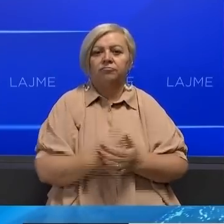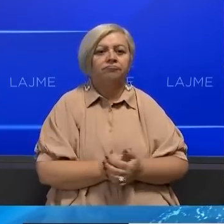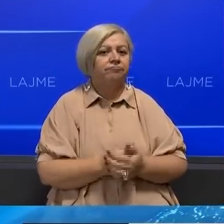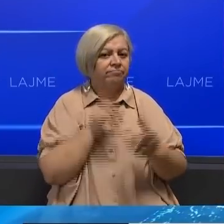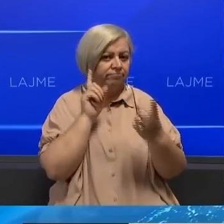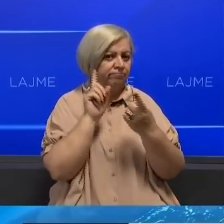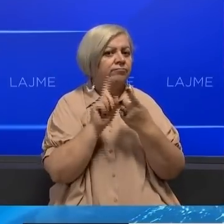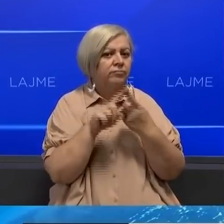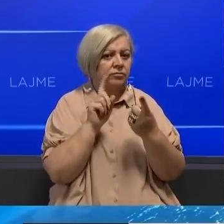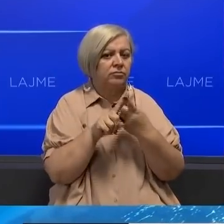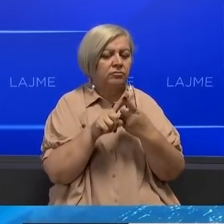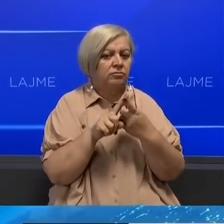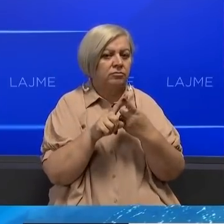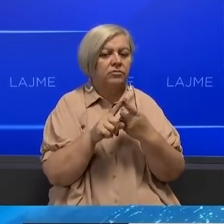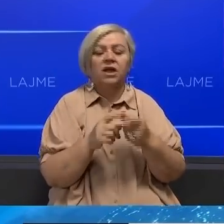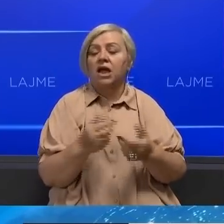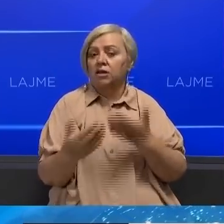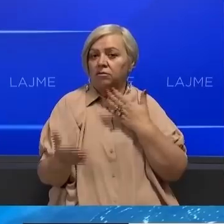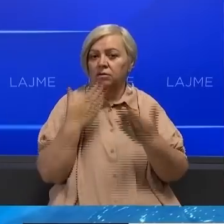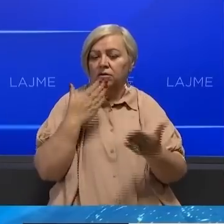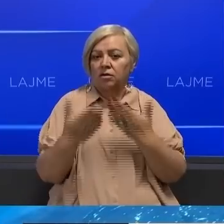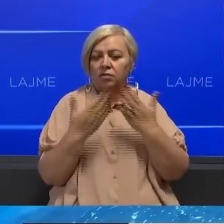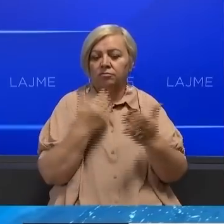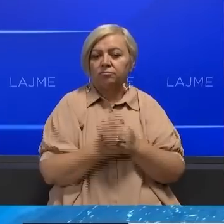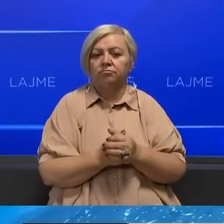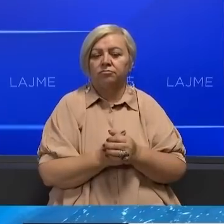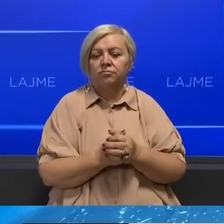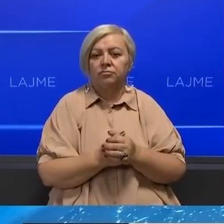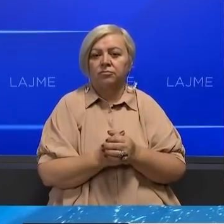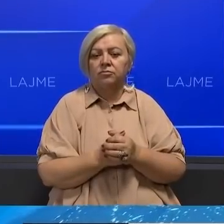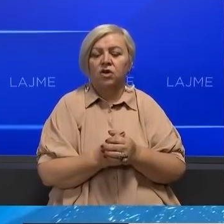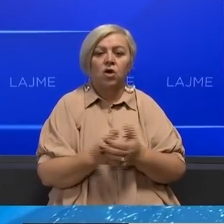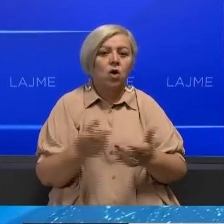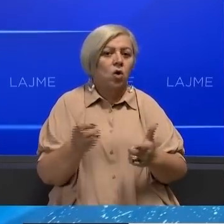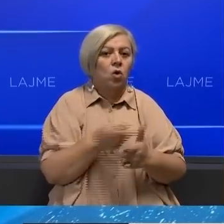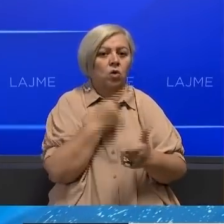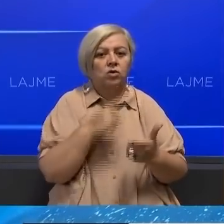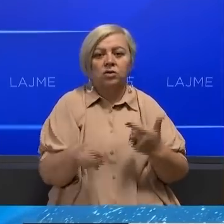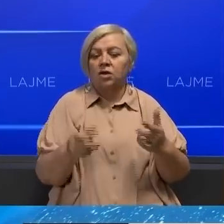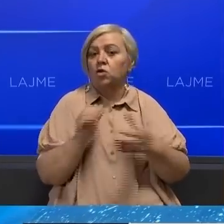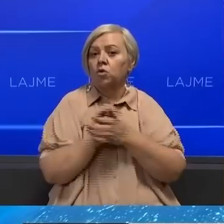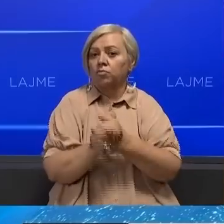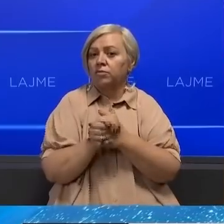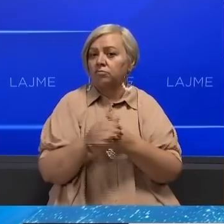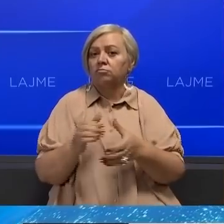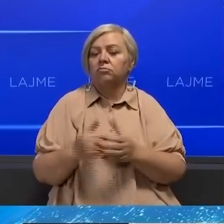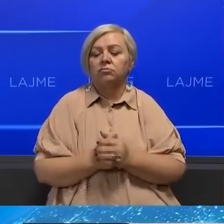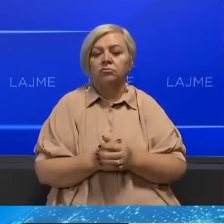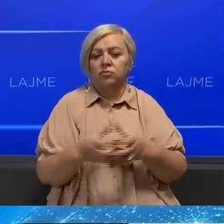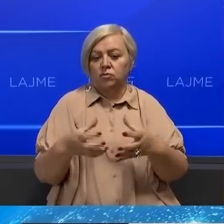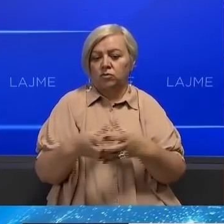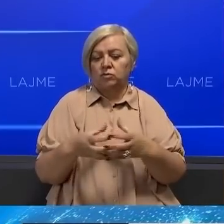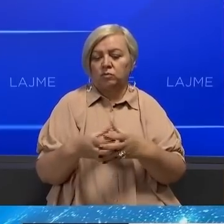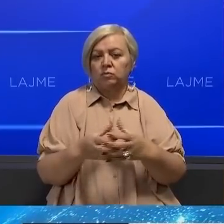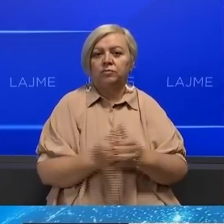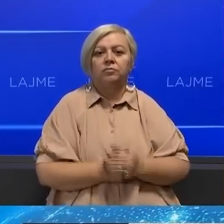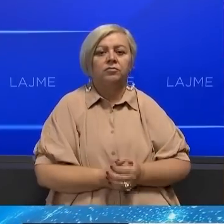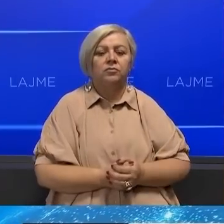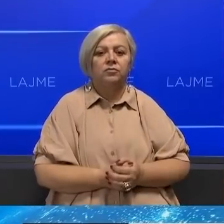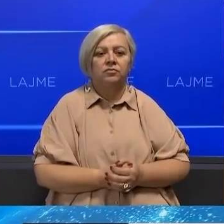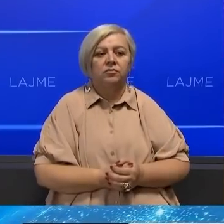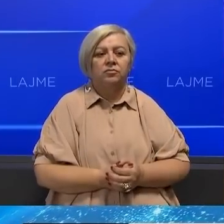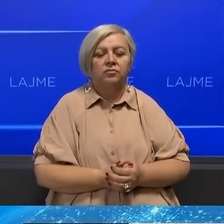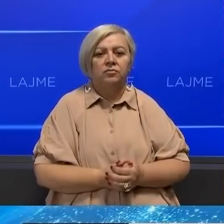dhe takime me ta është për mes komisione pomologe ose grupeve të miqësisë. Po mu kom që ditë të nësërtor